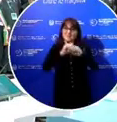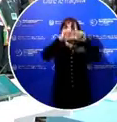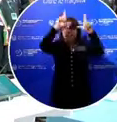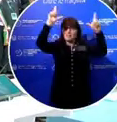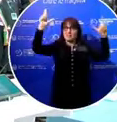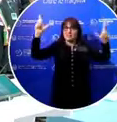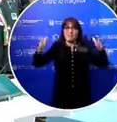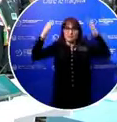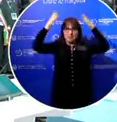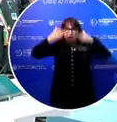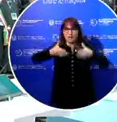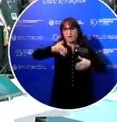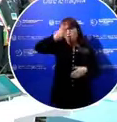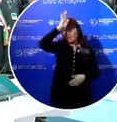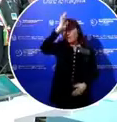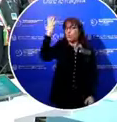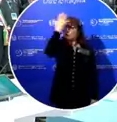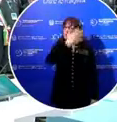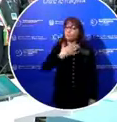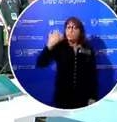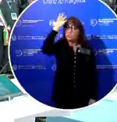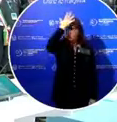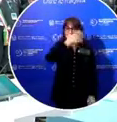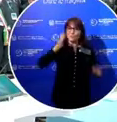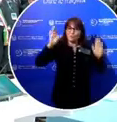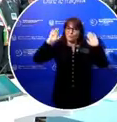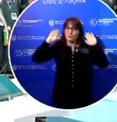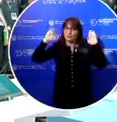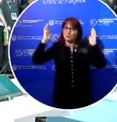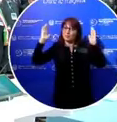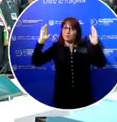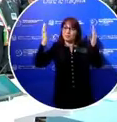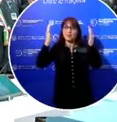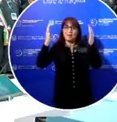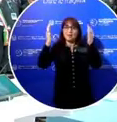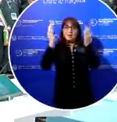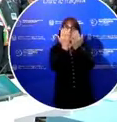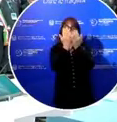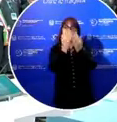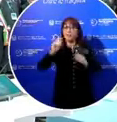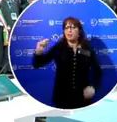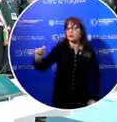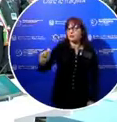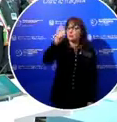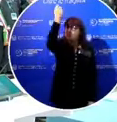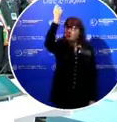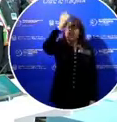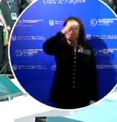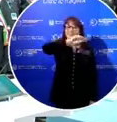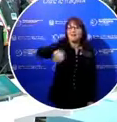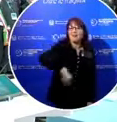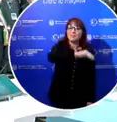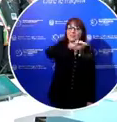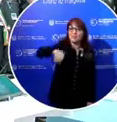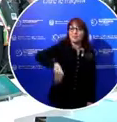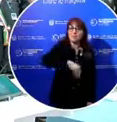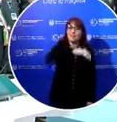L'Italia sedesta, dell'elmo di Scipio se cinta la testa, dov'è